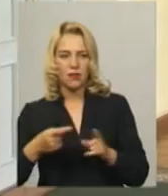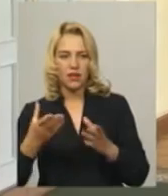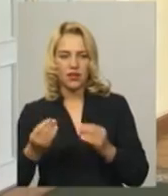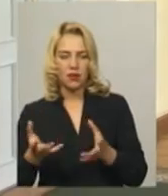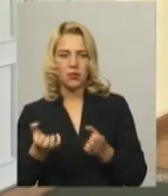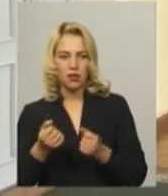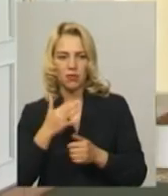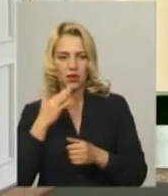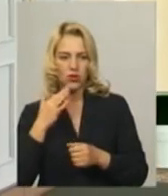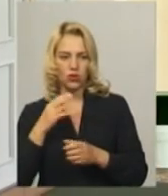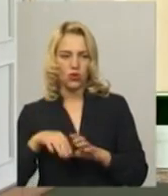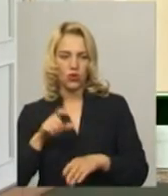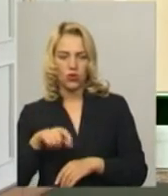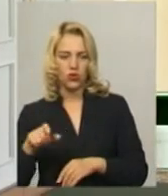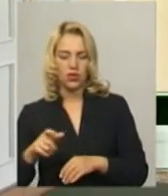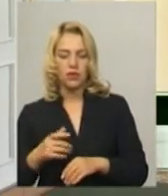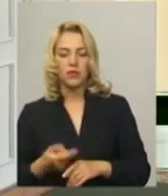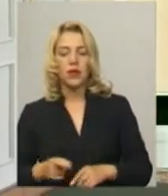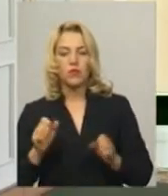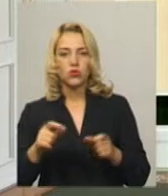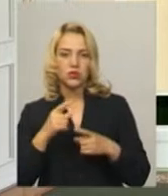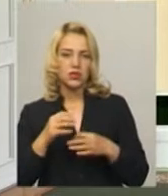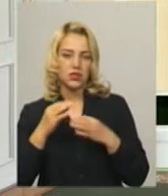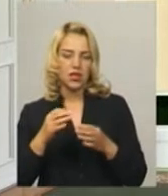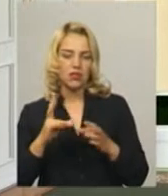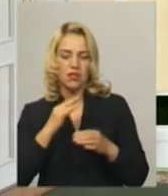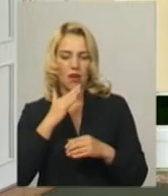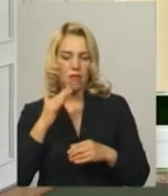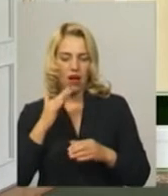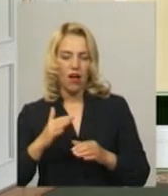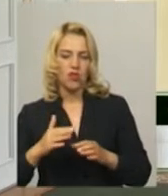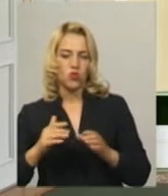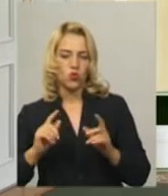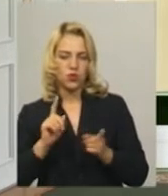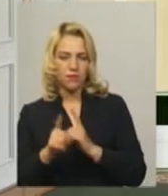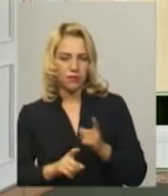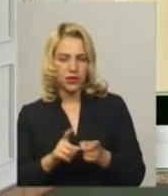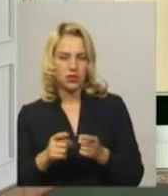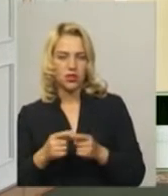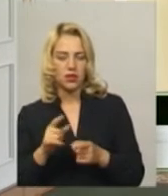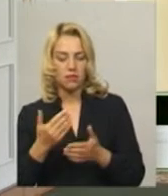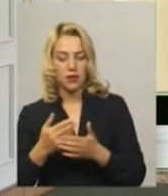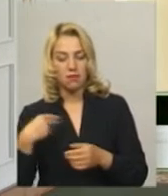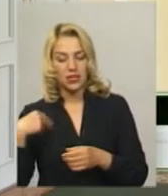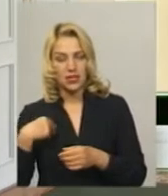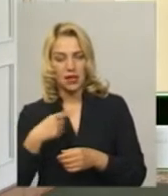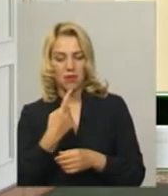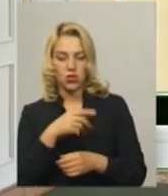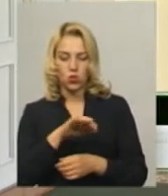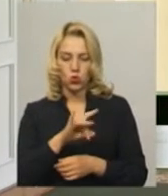виборців. Набагато зменшилося, можна сказати. Якщо на президентських і в першому турі, і в другому було